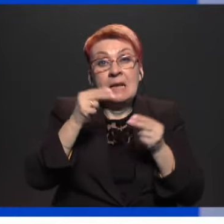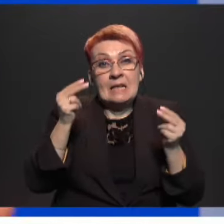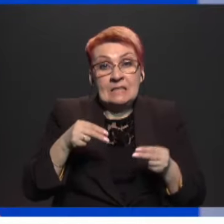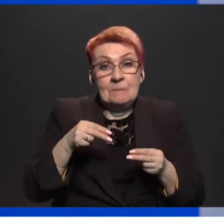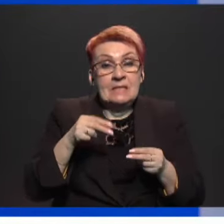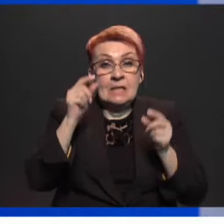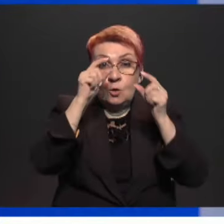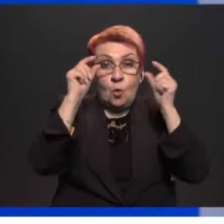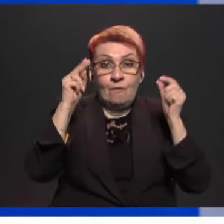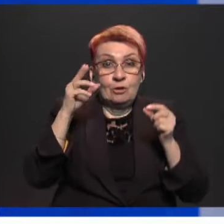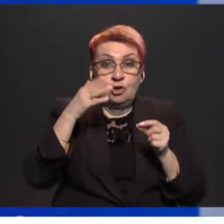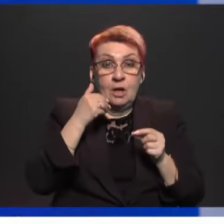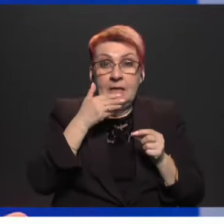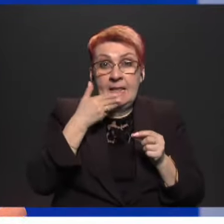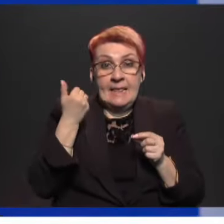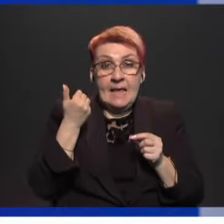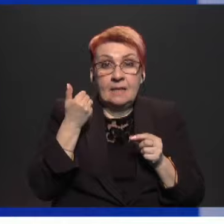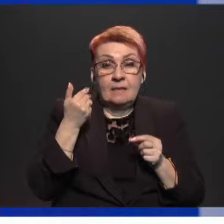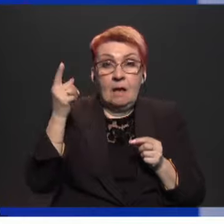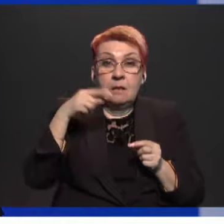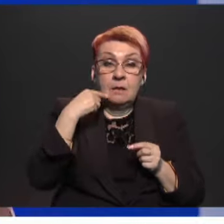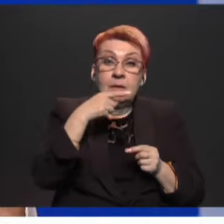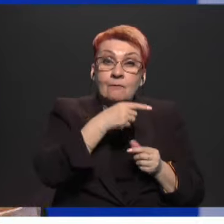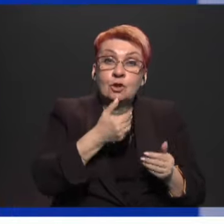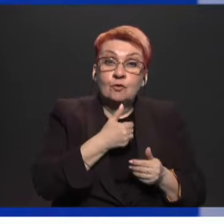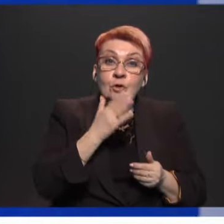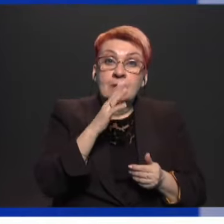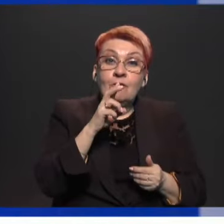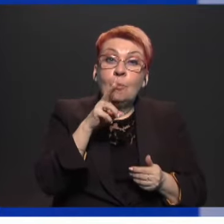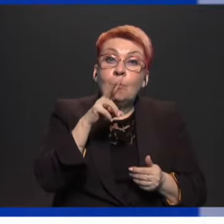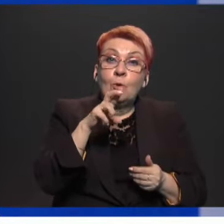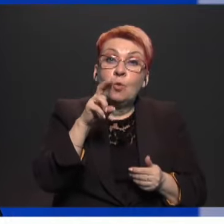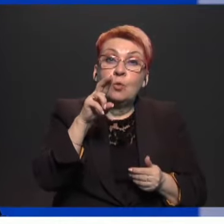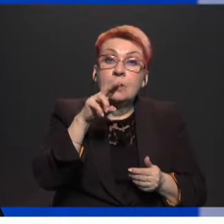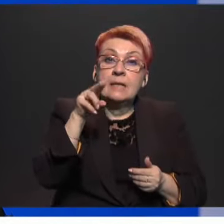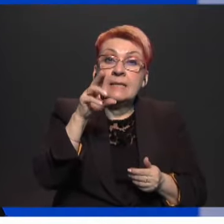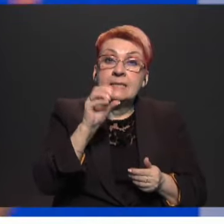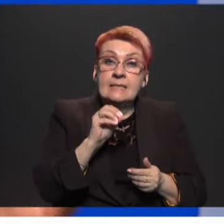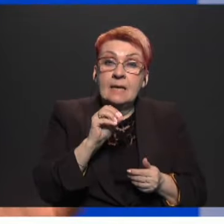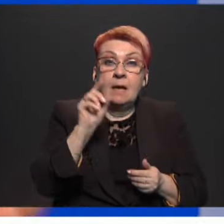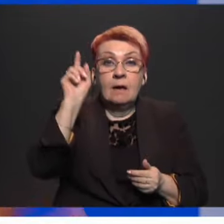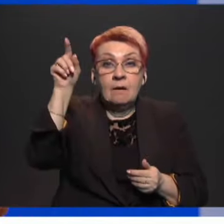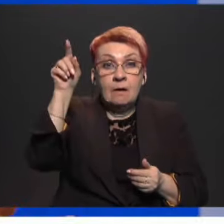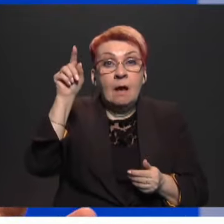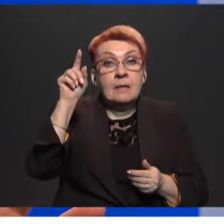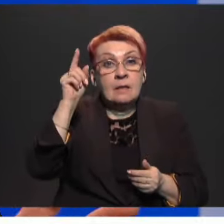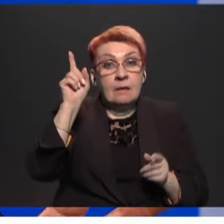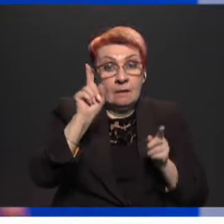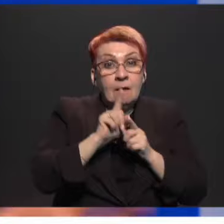Вы в незаконном браке находитесь. Почему? Потому что в их ментальности это вот значит, что это